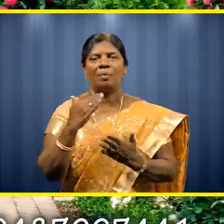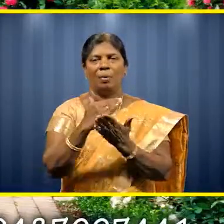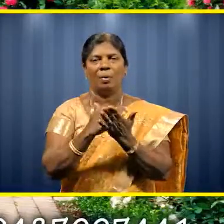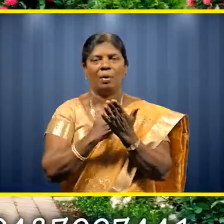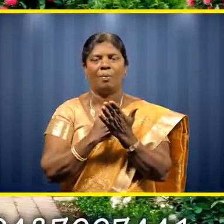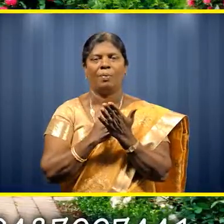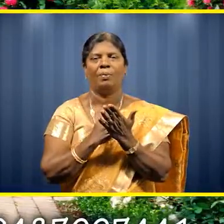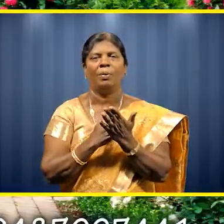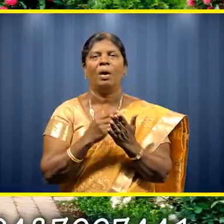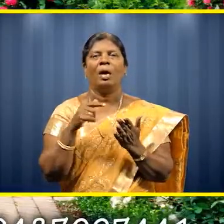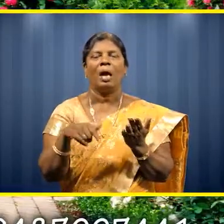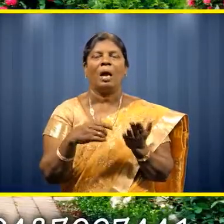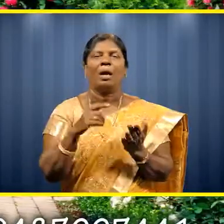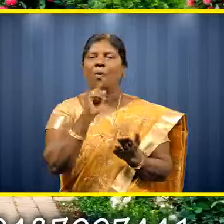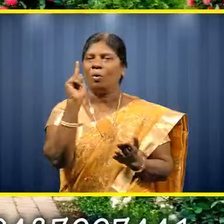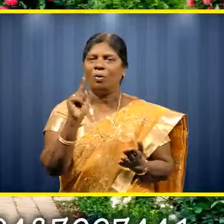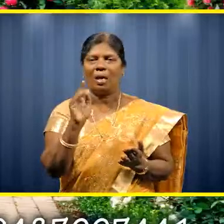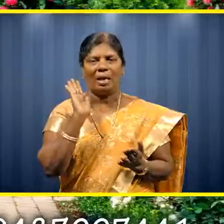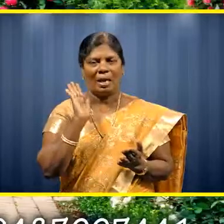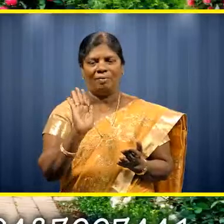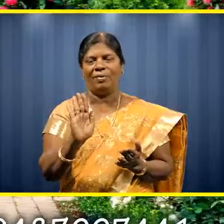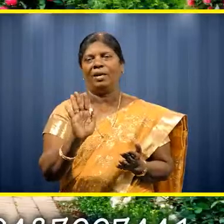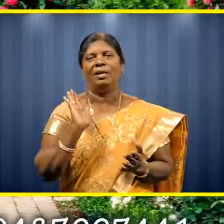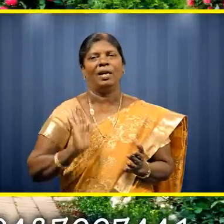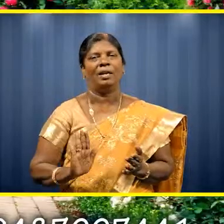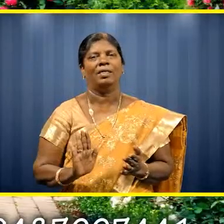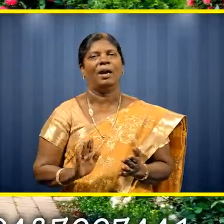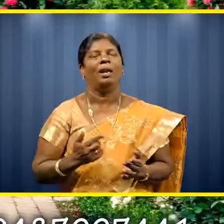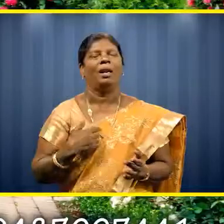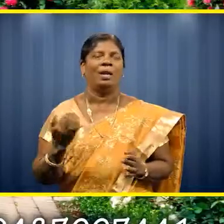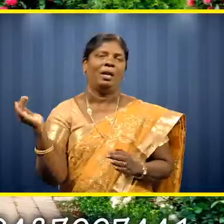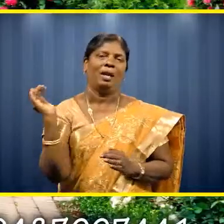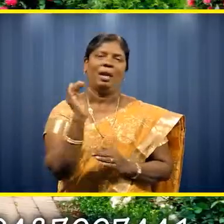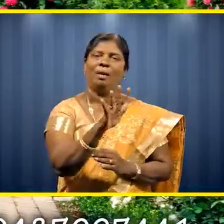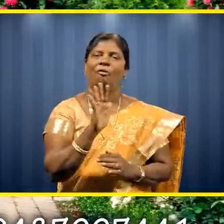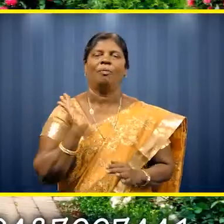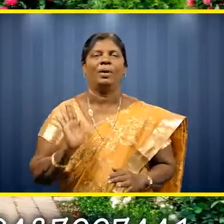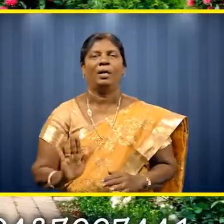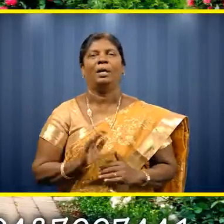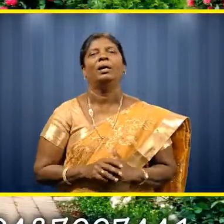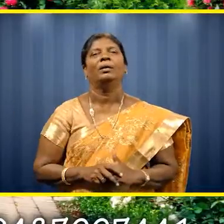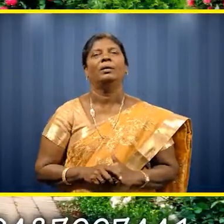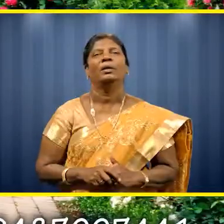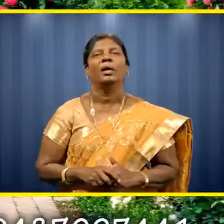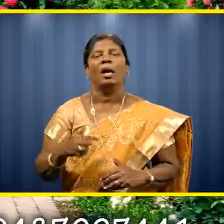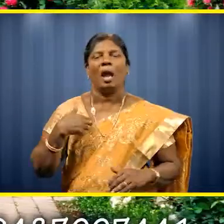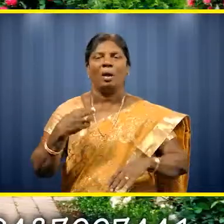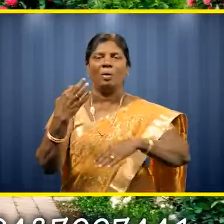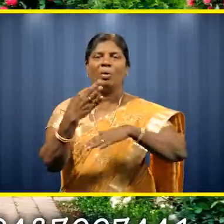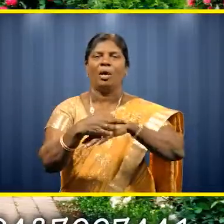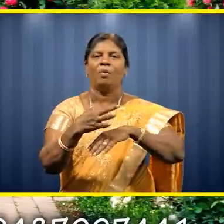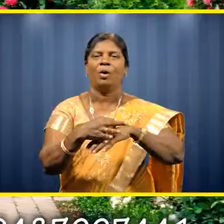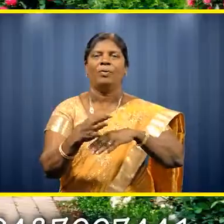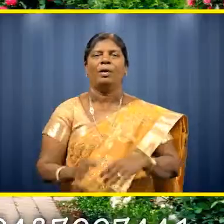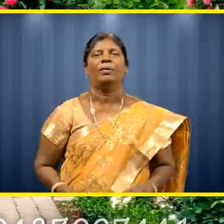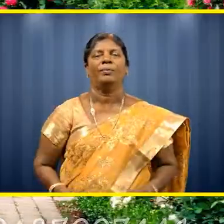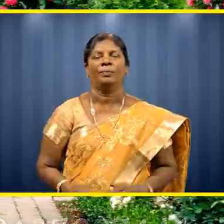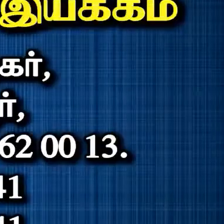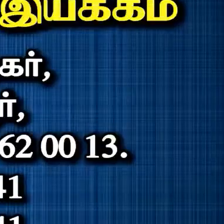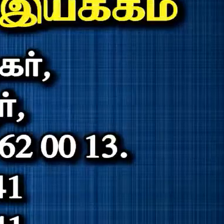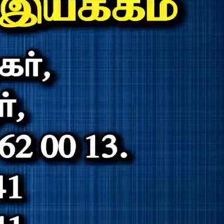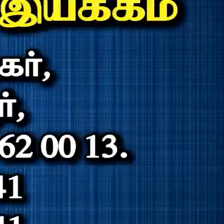இந்த நிகழ்ச்சியை குறித்த உங்கள் கருத்துக்களையும் கேள்விகளையும் எங்களுக்கு தெரியப்படுத்துங்கள். எங்கள்